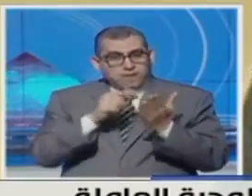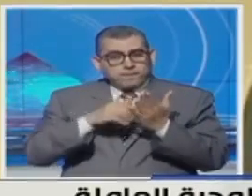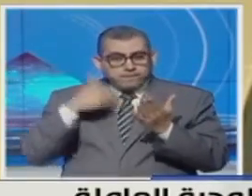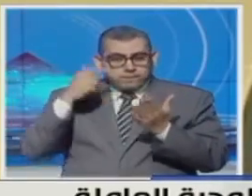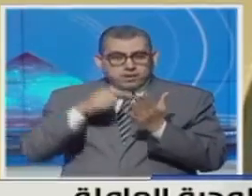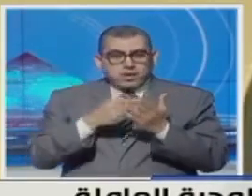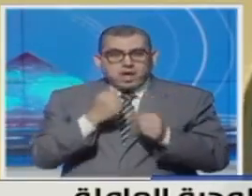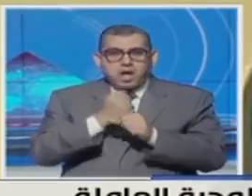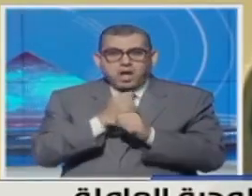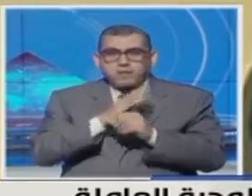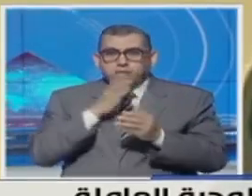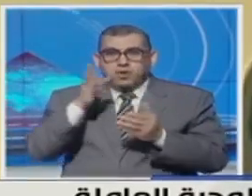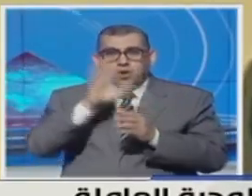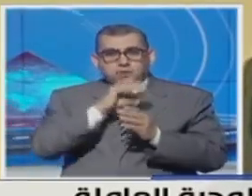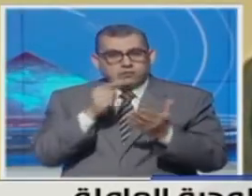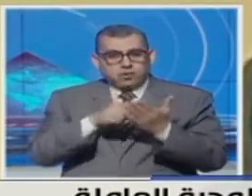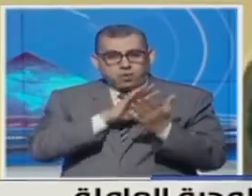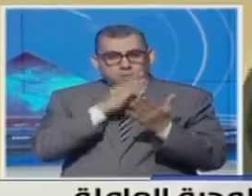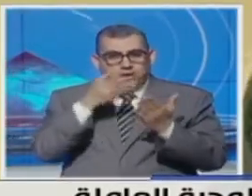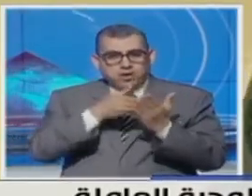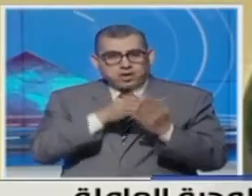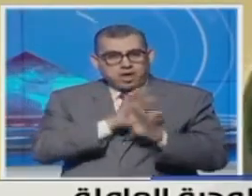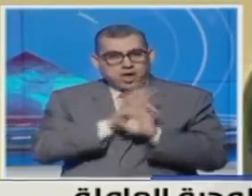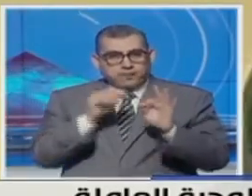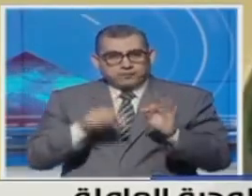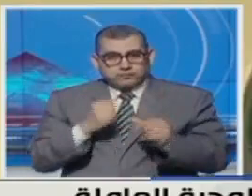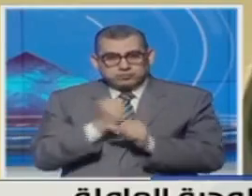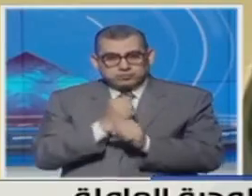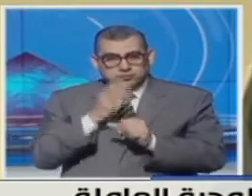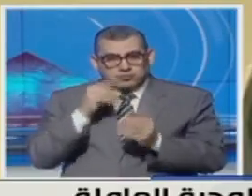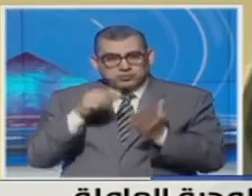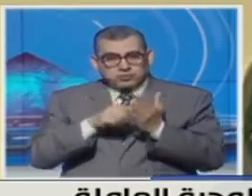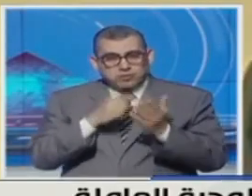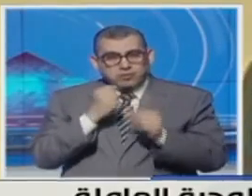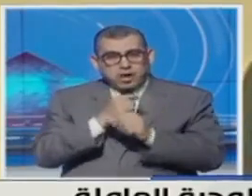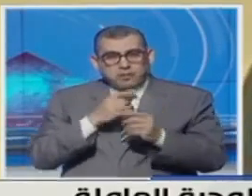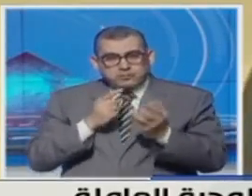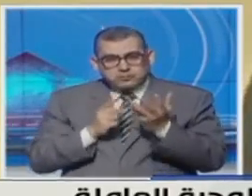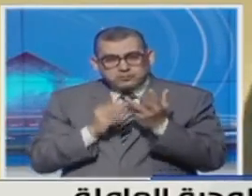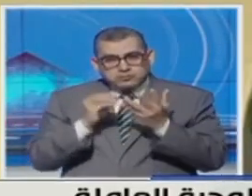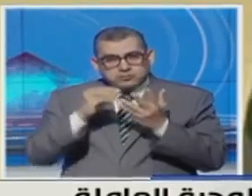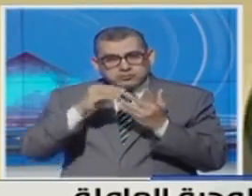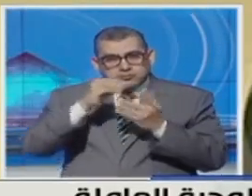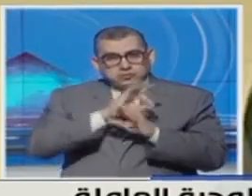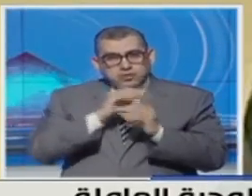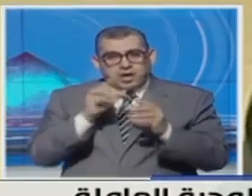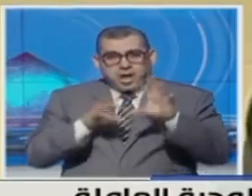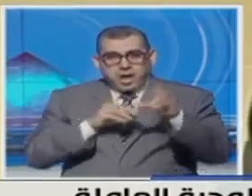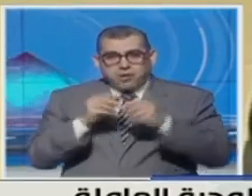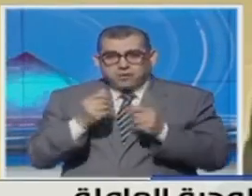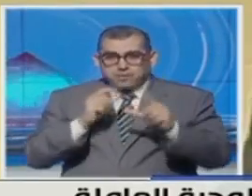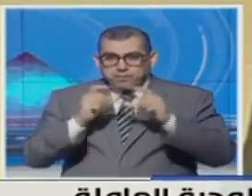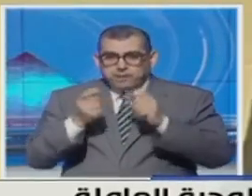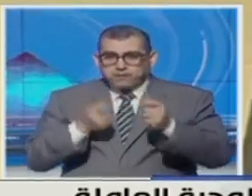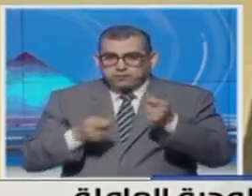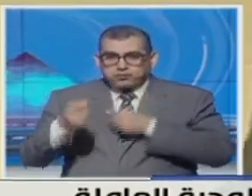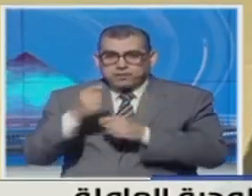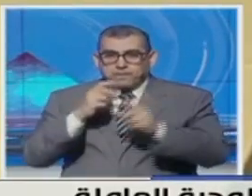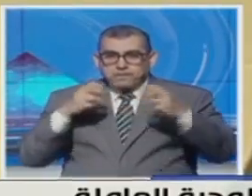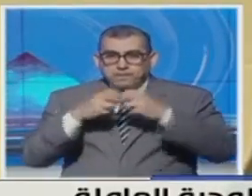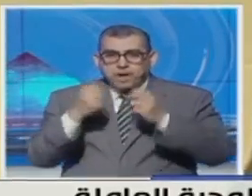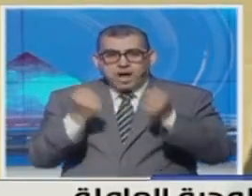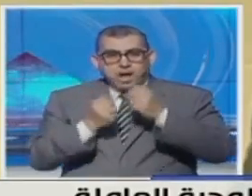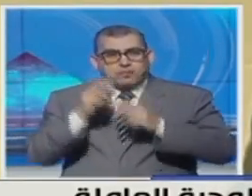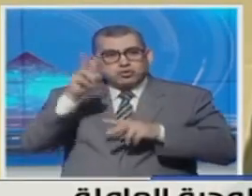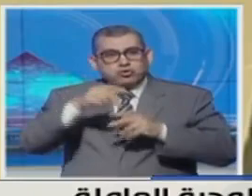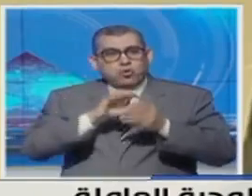الأداة الرئيسية لتلك التجارب. فعلى المدى القريب يمكن من خلال ارتداء النظارات فقط التجول داخل معرض للسيارات على سبيل